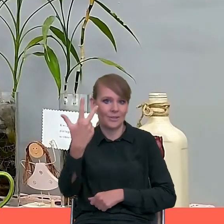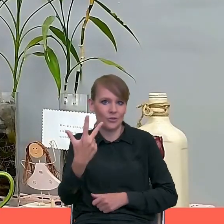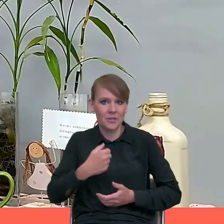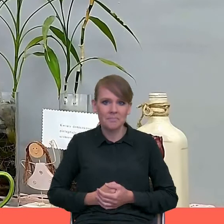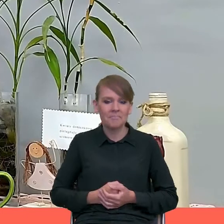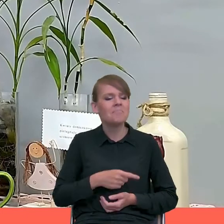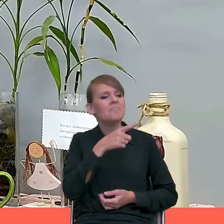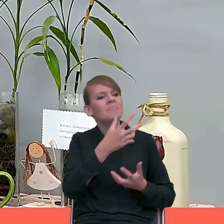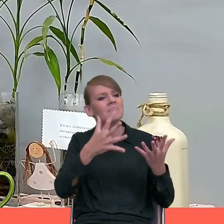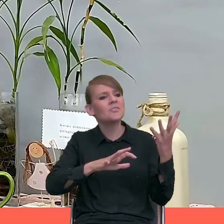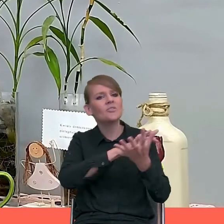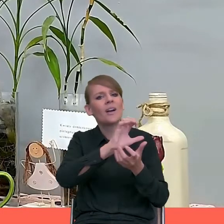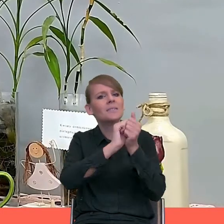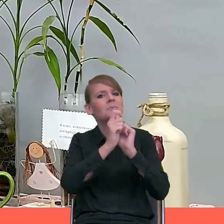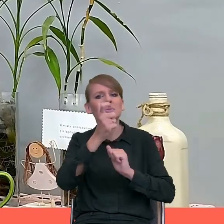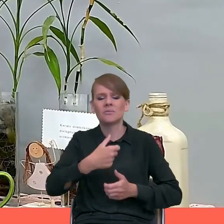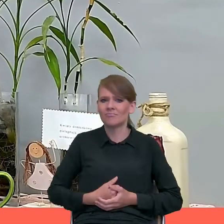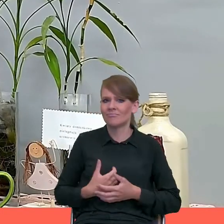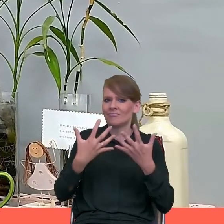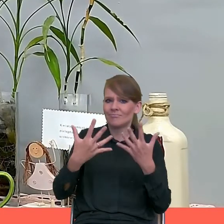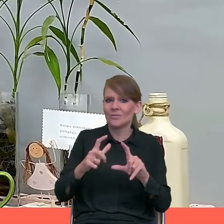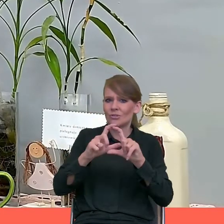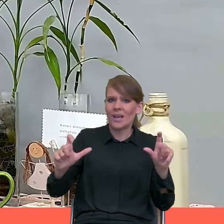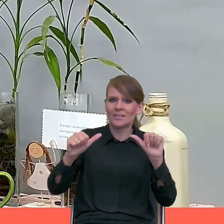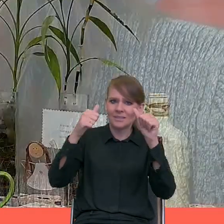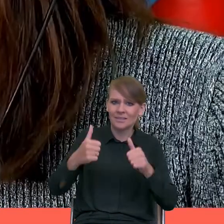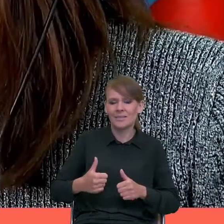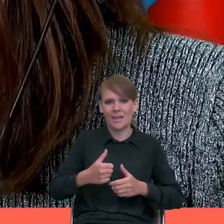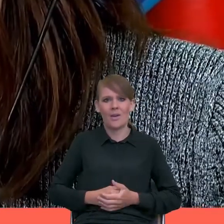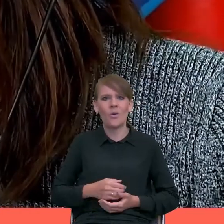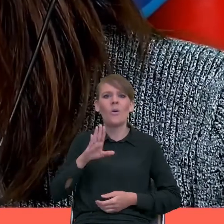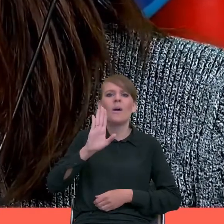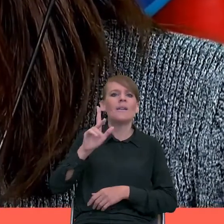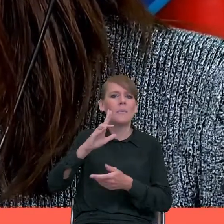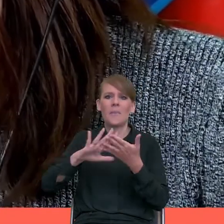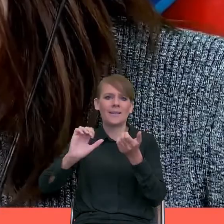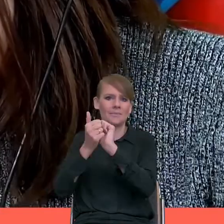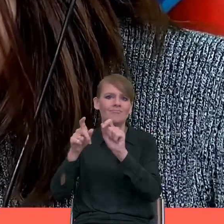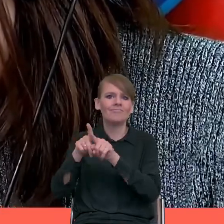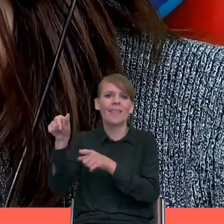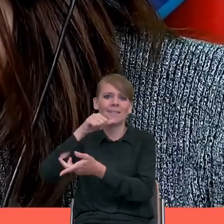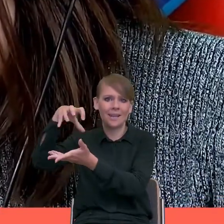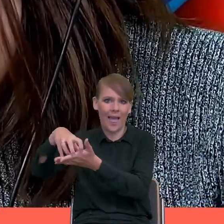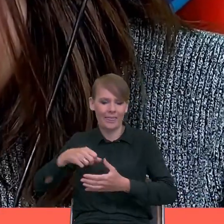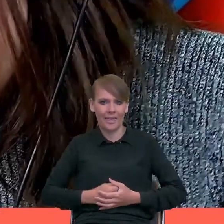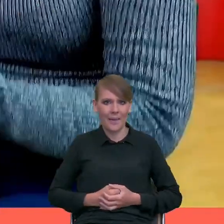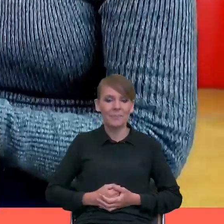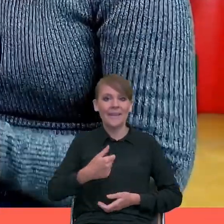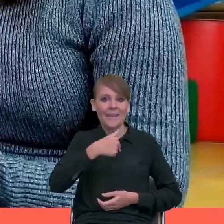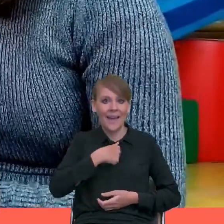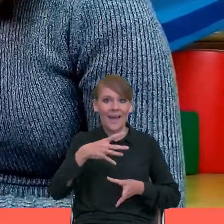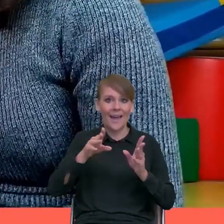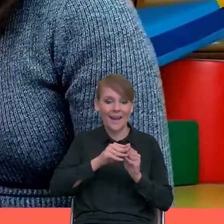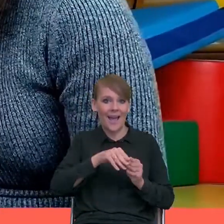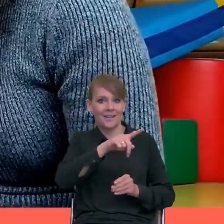Czas, żeby był tak stały, tak jak w Islandii. Ja i moi rówieśnicy